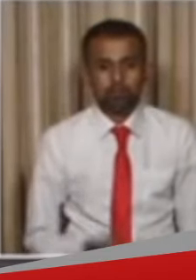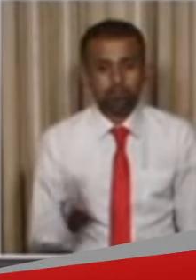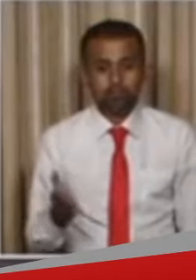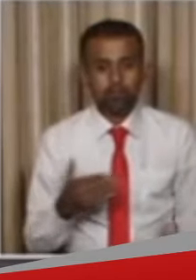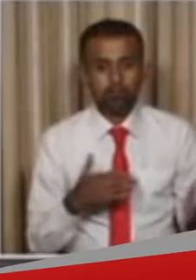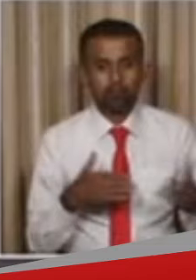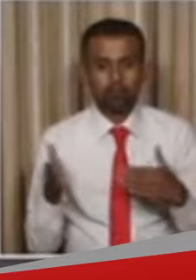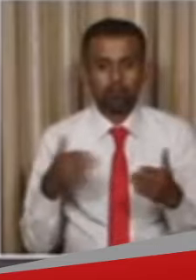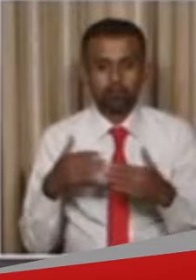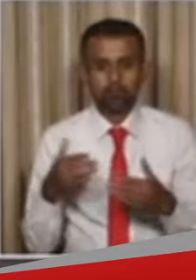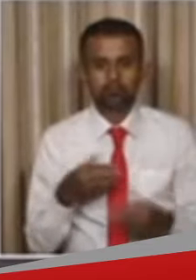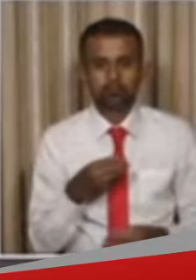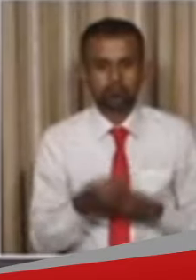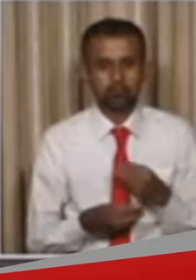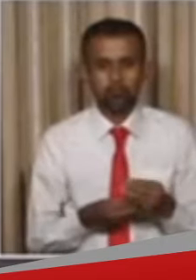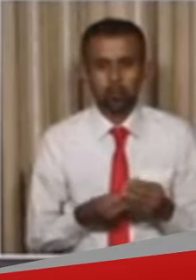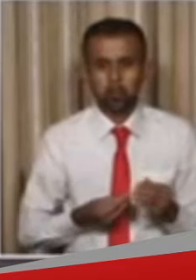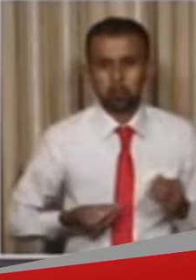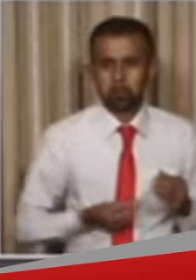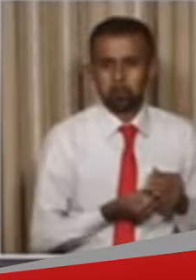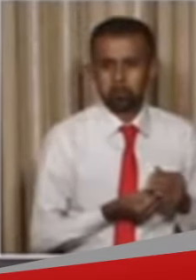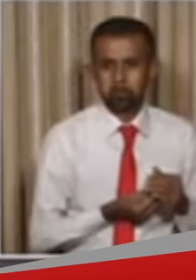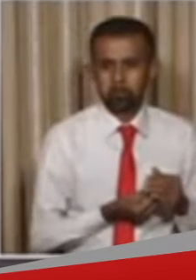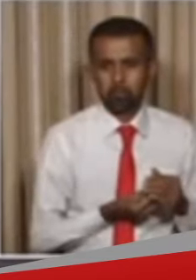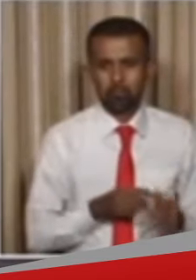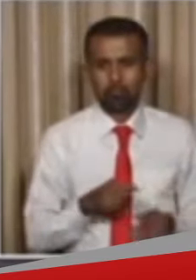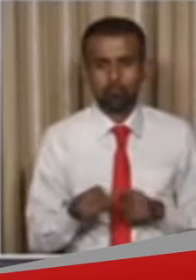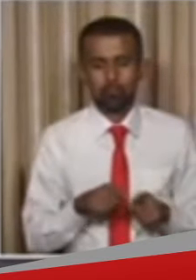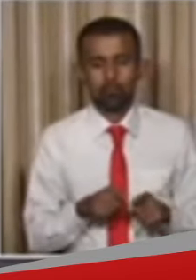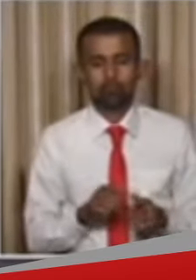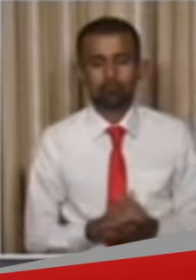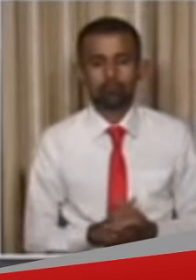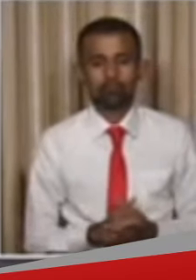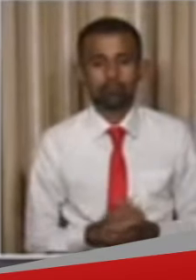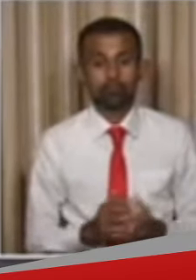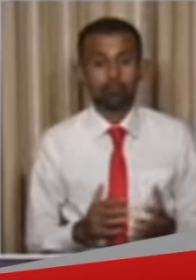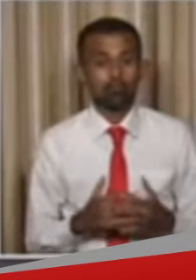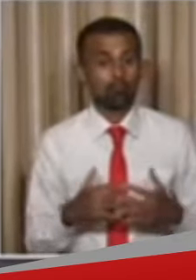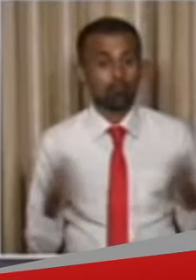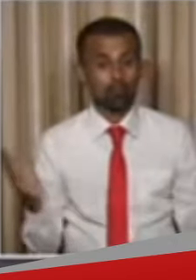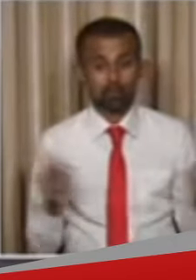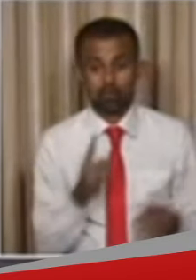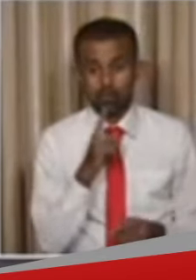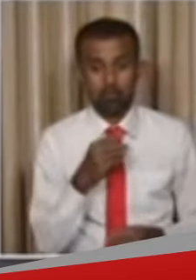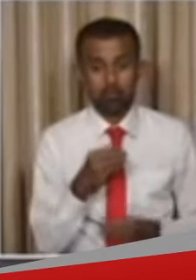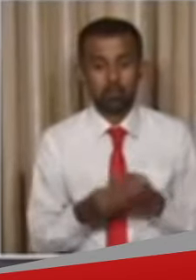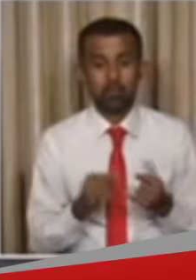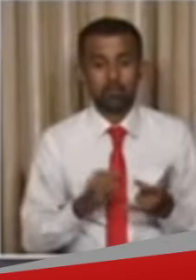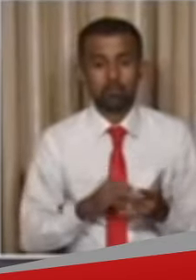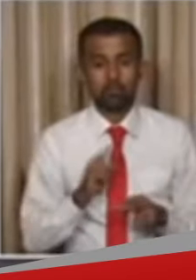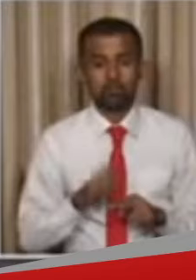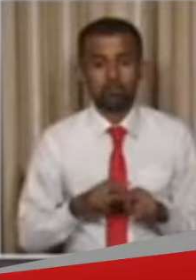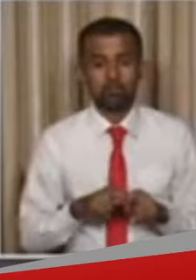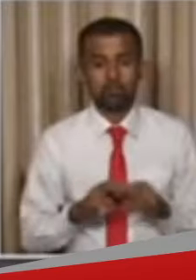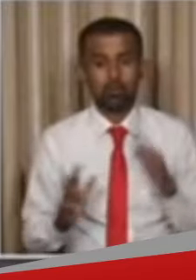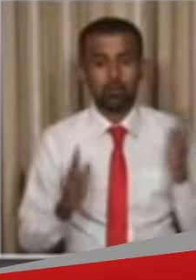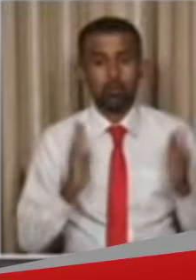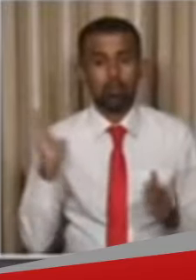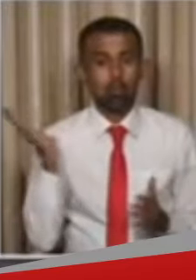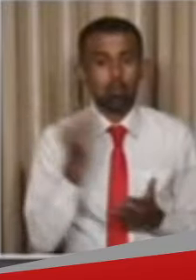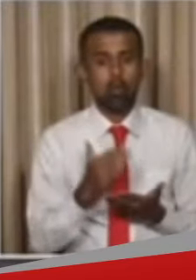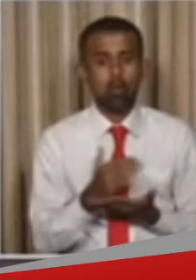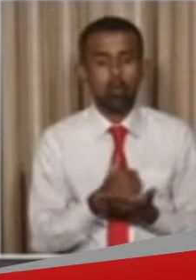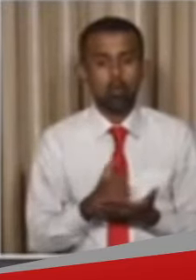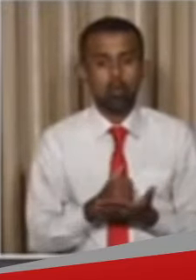වෙන තව බිස්නස් එකක් මේක ඇස්සේ හංගලා තියෙනවා. විශාලයි කියන මේ සමාගමේ සේවකයෝ ඉන්නේ ලෝකෙ වටේම සේවකයෝ